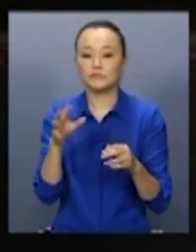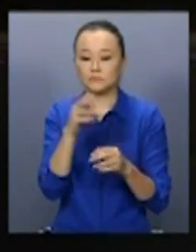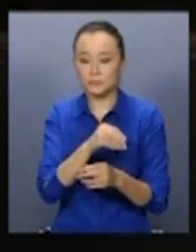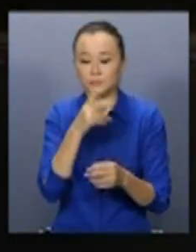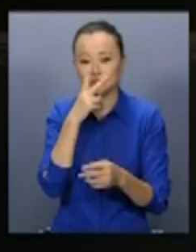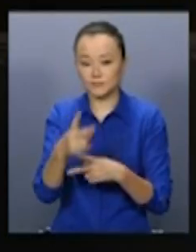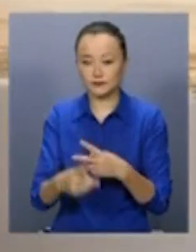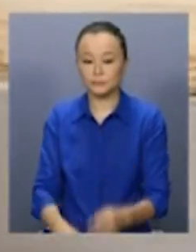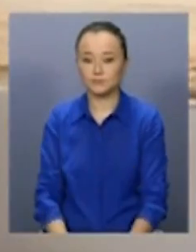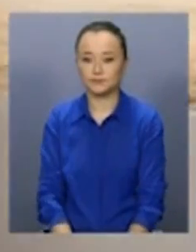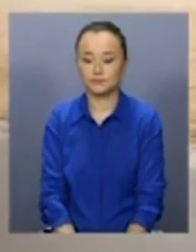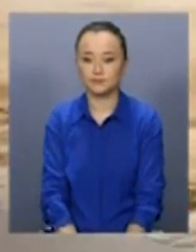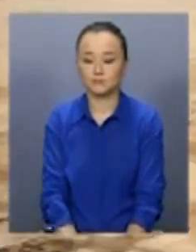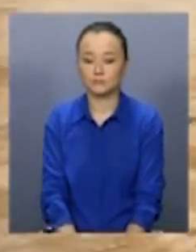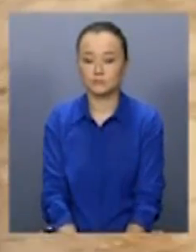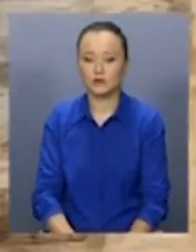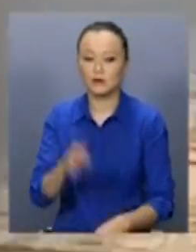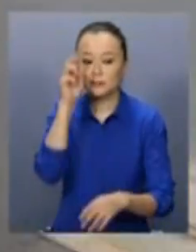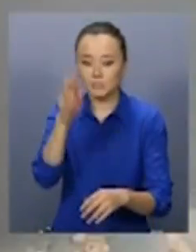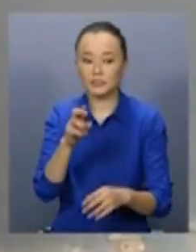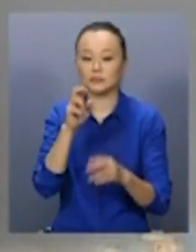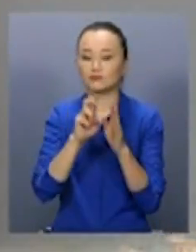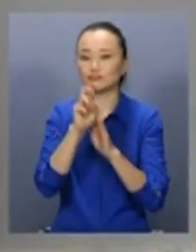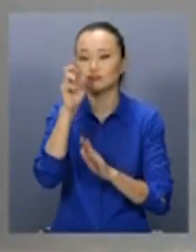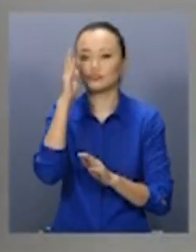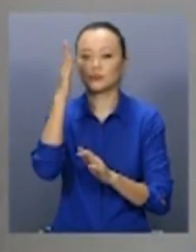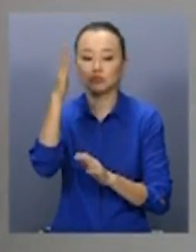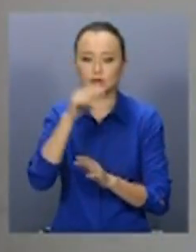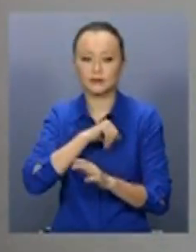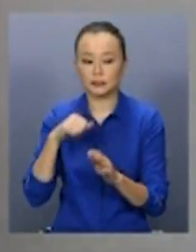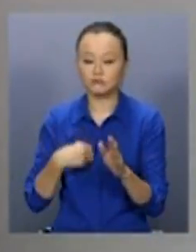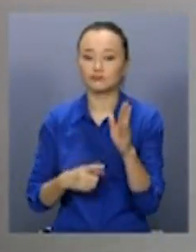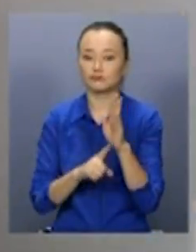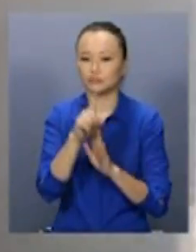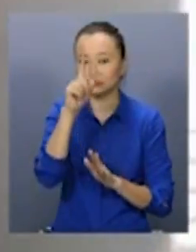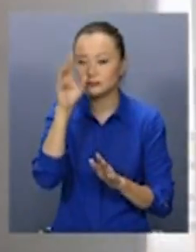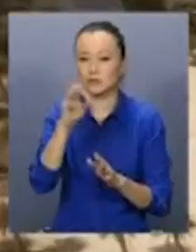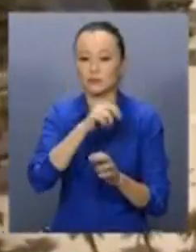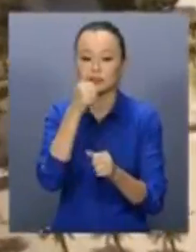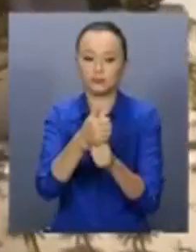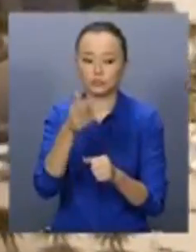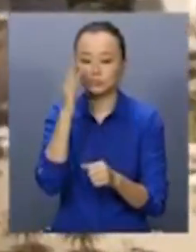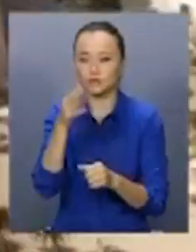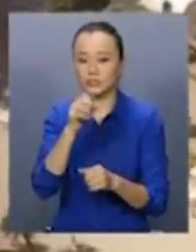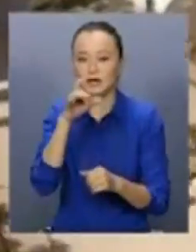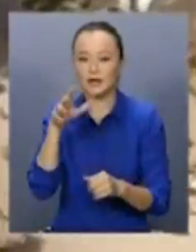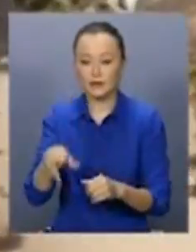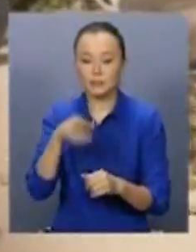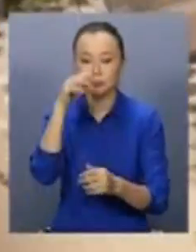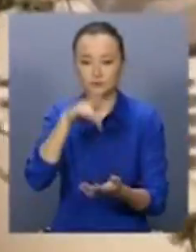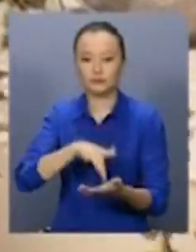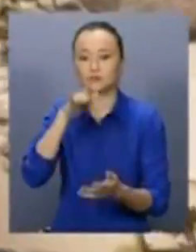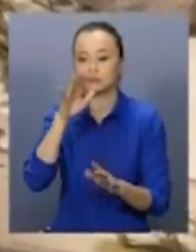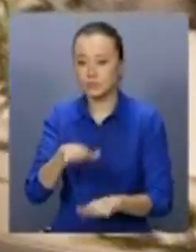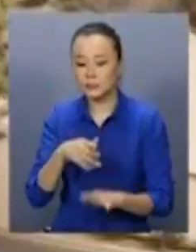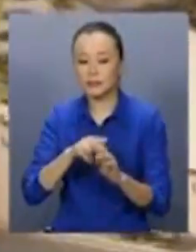болыңыздар. Патша мұнарасы болашақта әлемдегі ең биік ғимараттар көшін бастамақ. Араб елінің төрінен орын алған